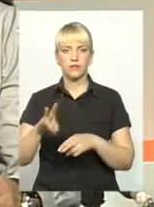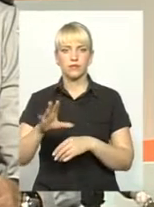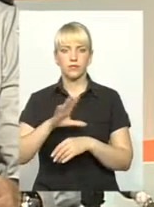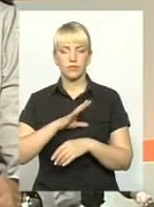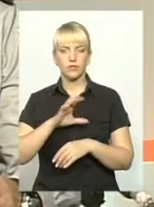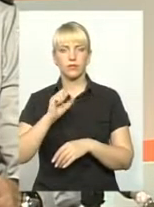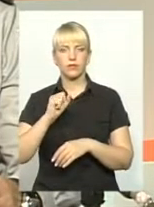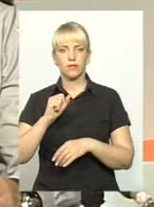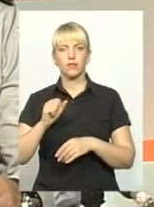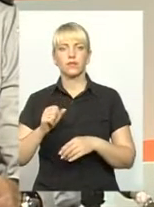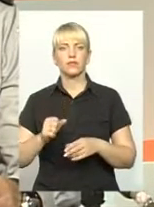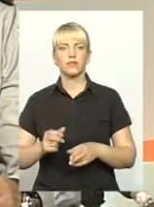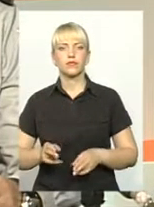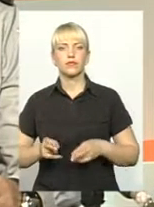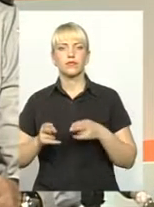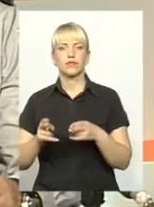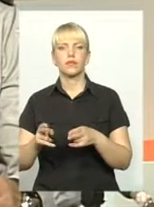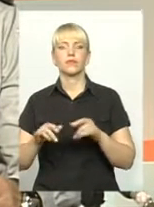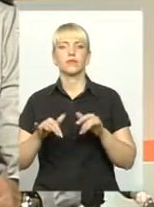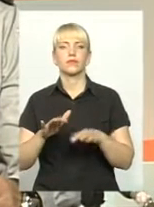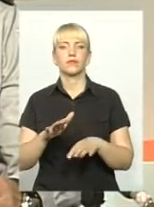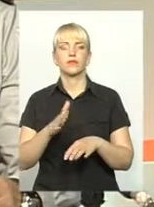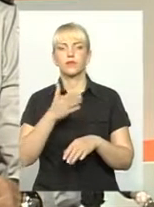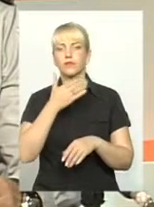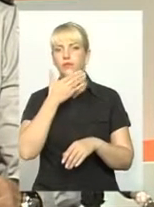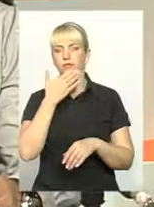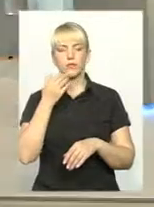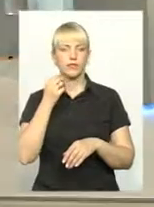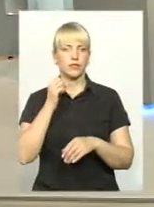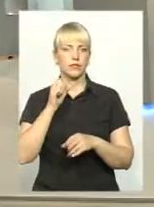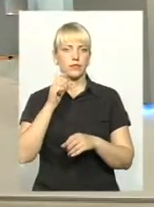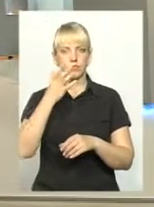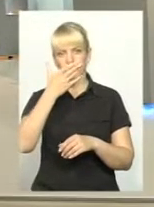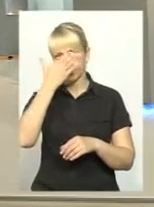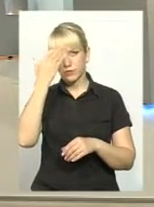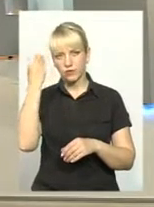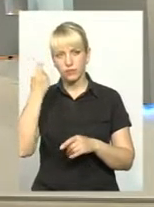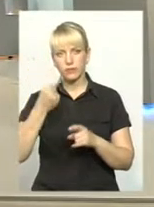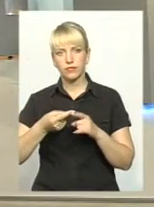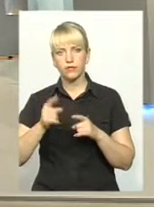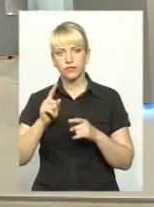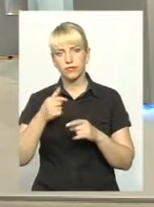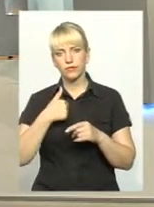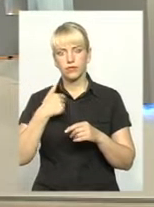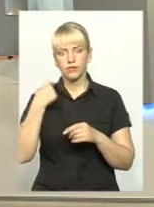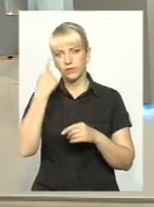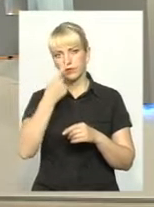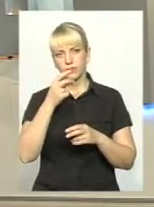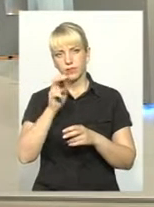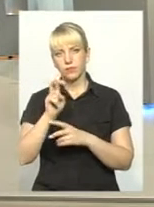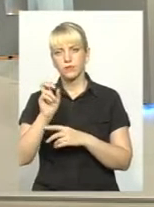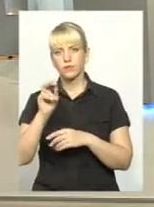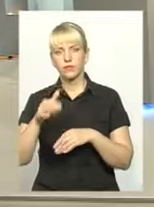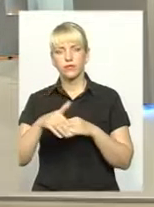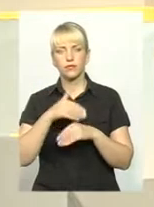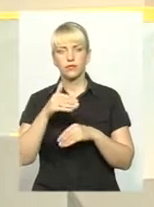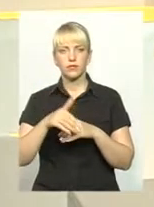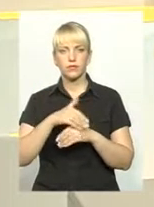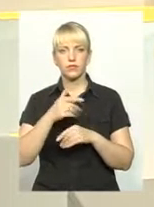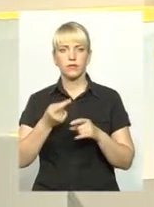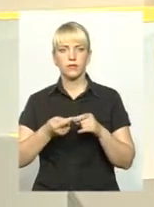а уголовное дело ни туда и ни сюда. Забыли. Это прийти на личный к вам прием или как наказать этих